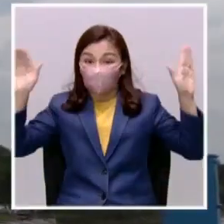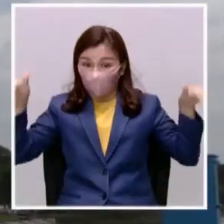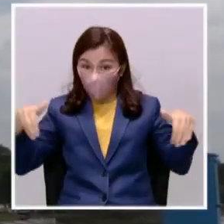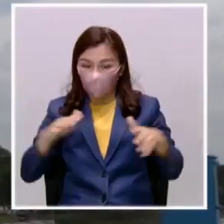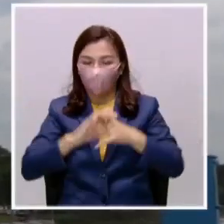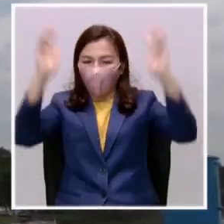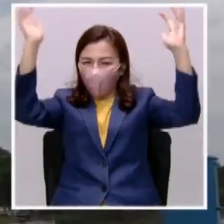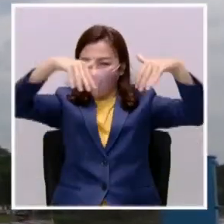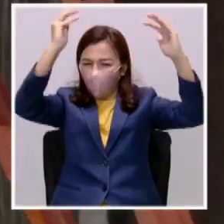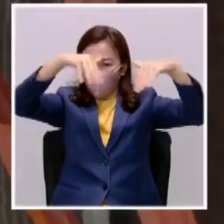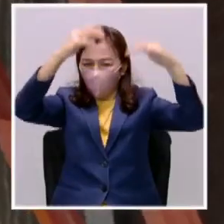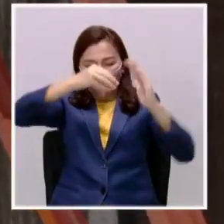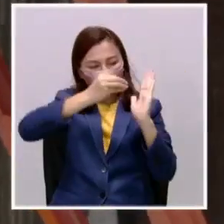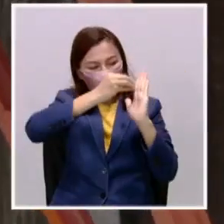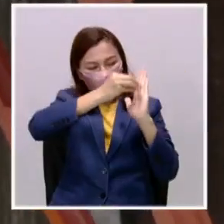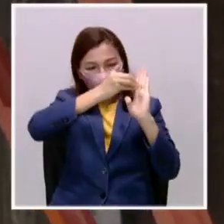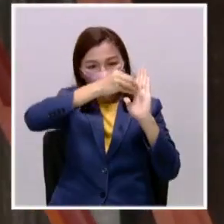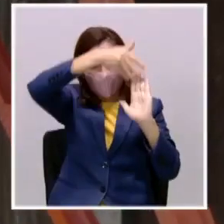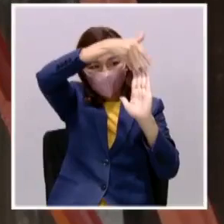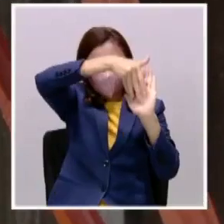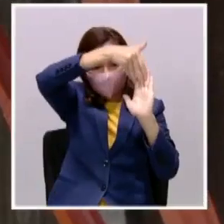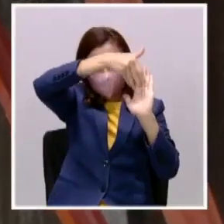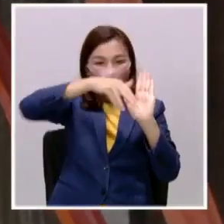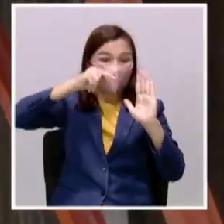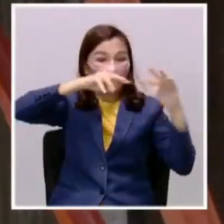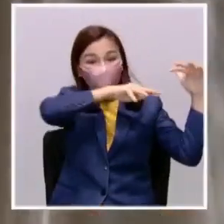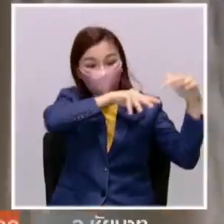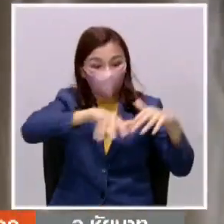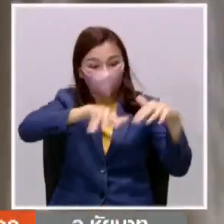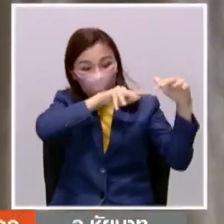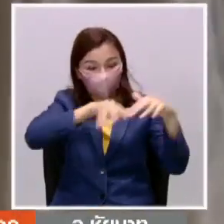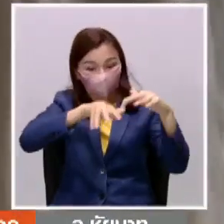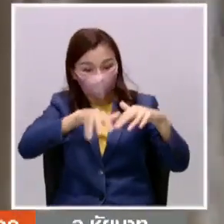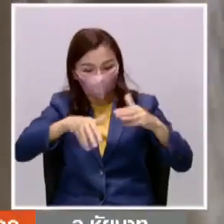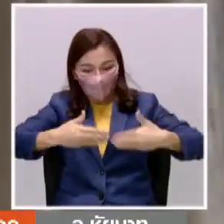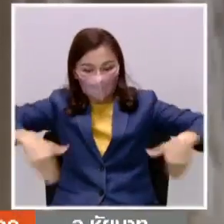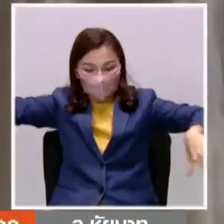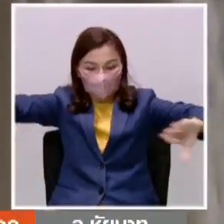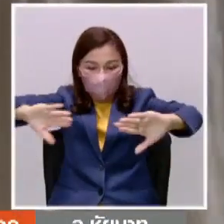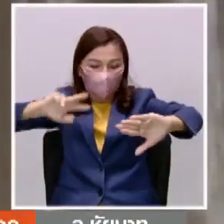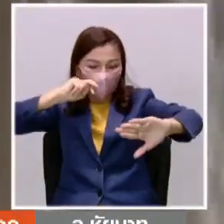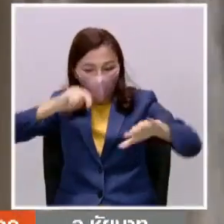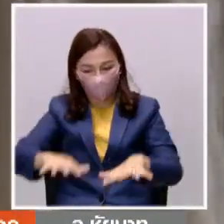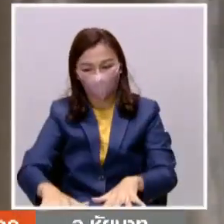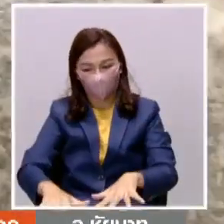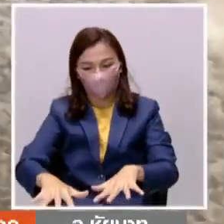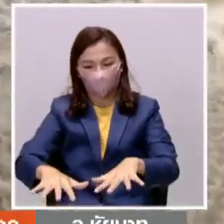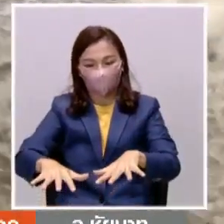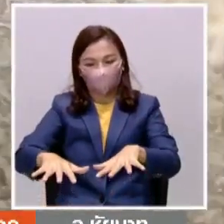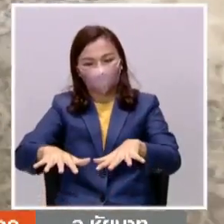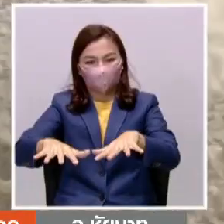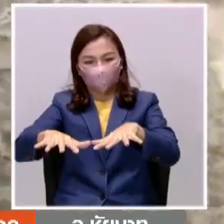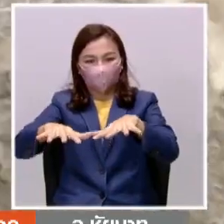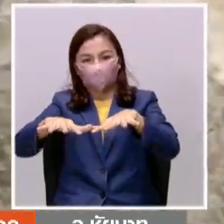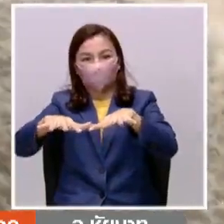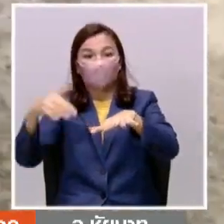ตอนบนค่ะส่งผลให้ปริมาณน้ำที่ไหลเข้าเขื่อนเจ้าพระยาเริ่มที่จะมีปริมาณเพิ่มมากขึ้นแล้วมีแนวโน้มที่จะเพิ่มขึ้น